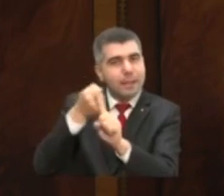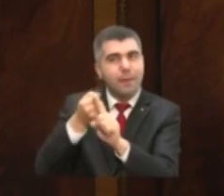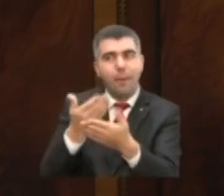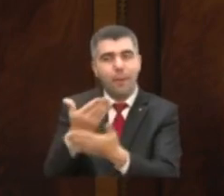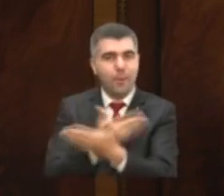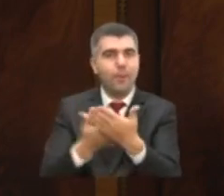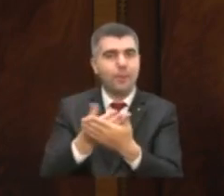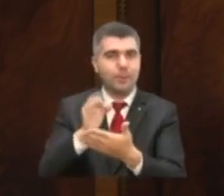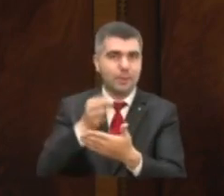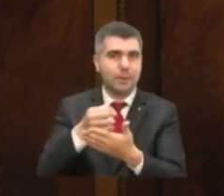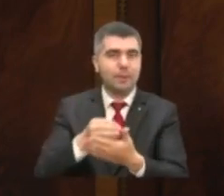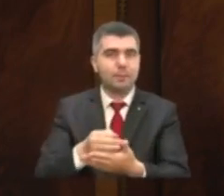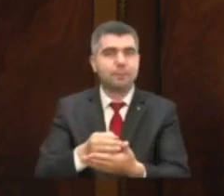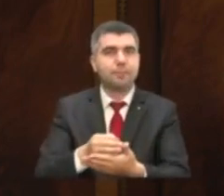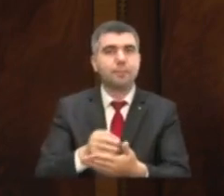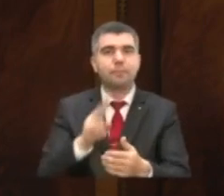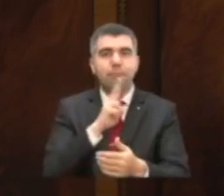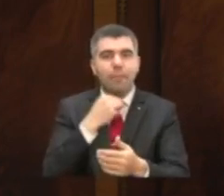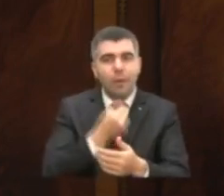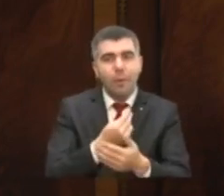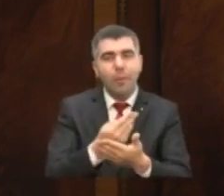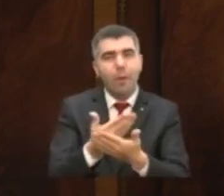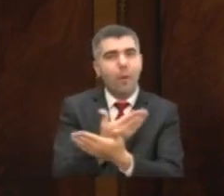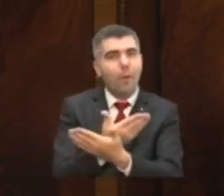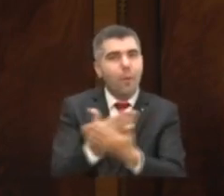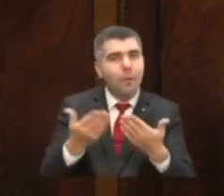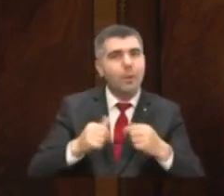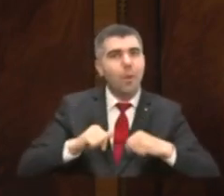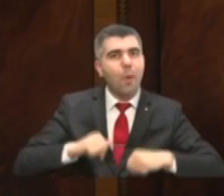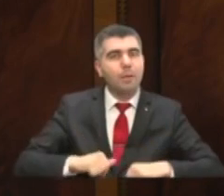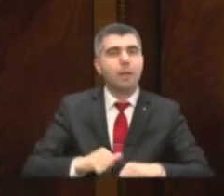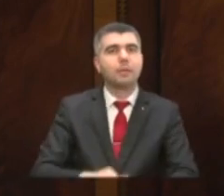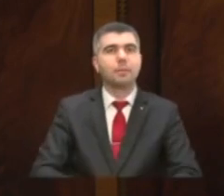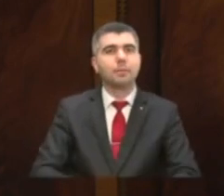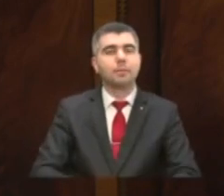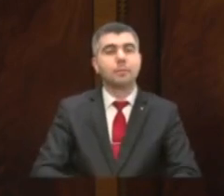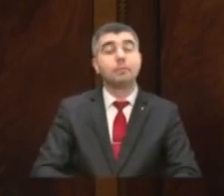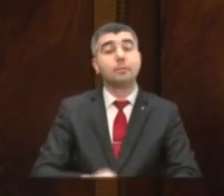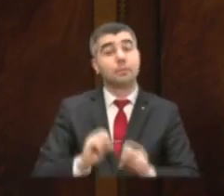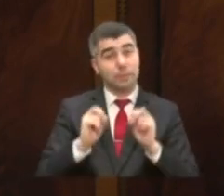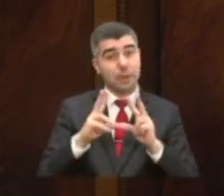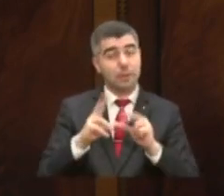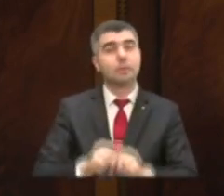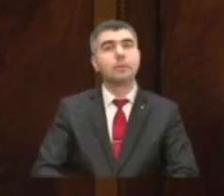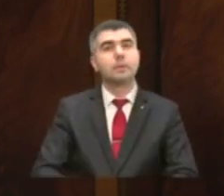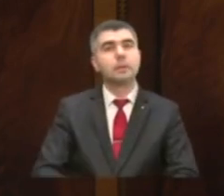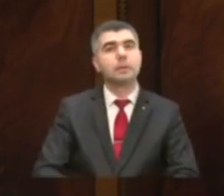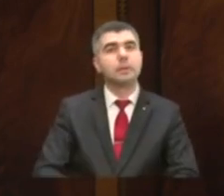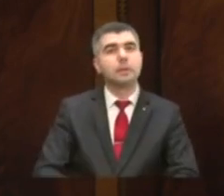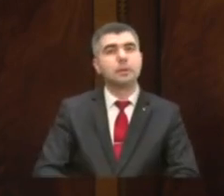الجهات الحكومية والمؤسسات العمومية في هذا المجال. بل أكثر من هذا،